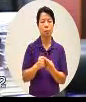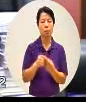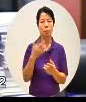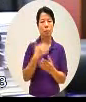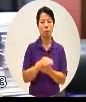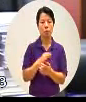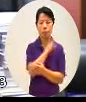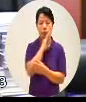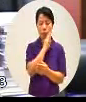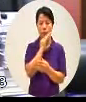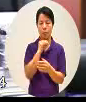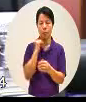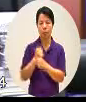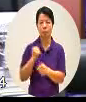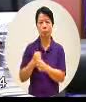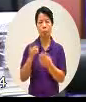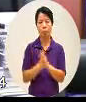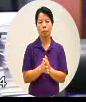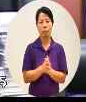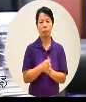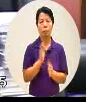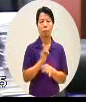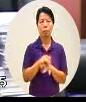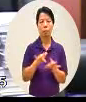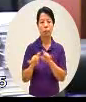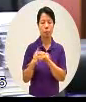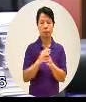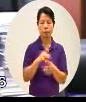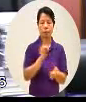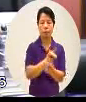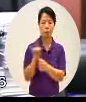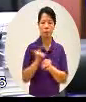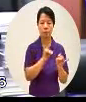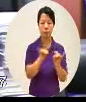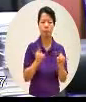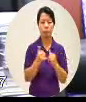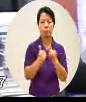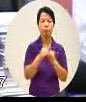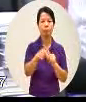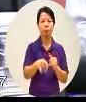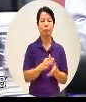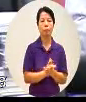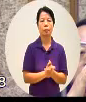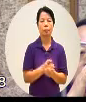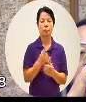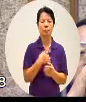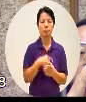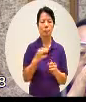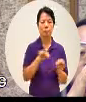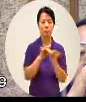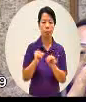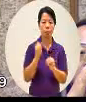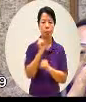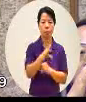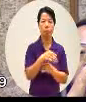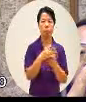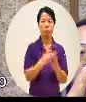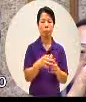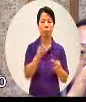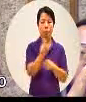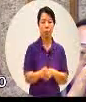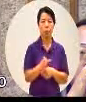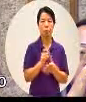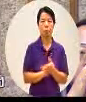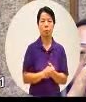慢进行，然后边打边谈骗我的乡亲？来，你回答。 我跟陆议员报告，这个案子其